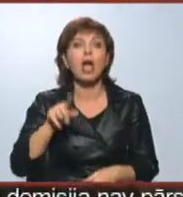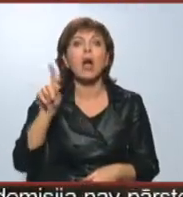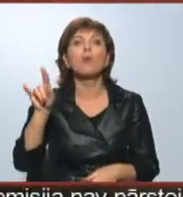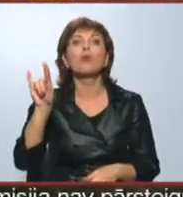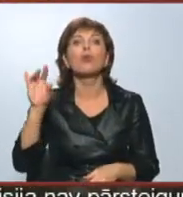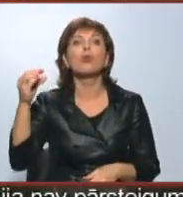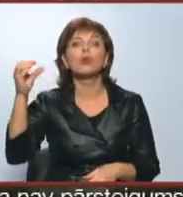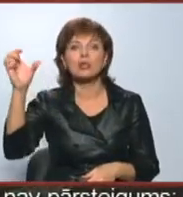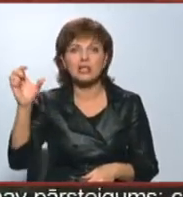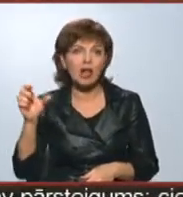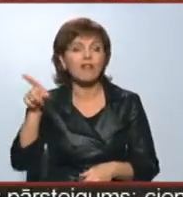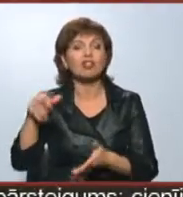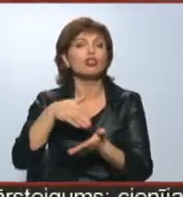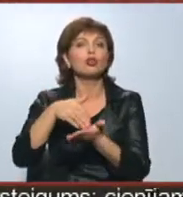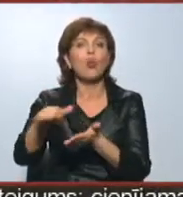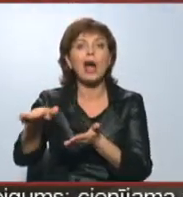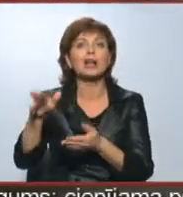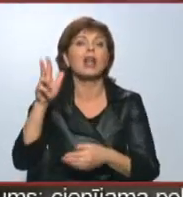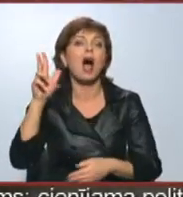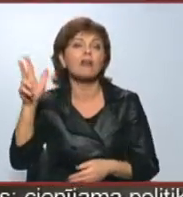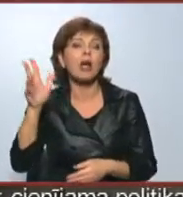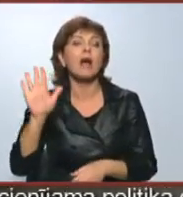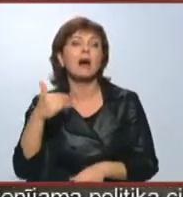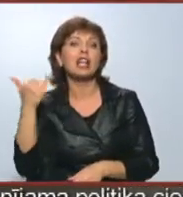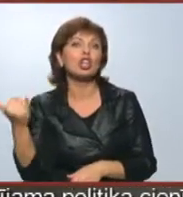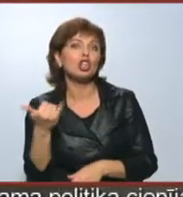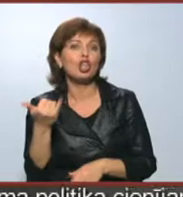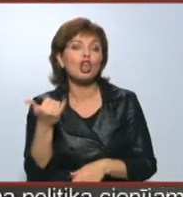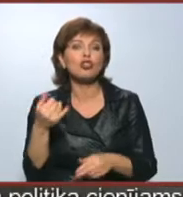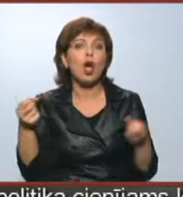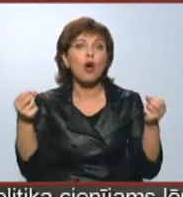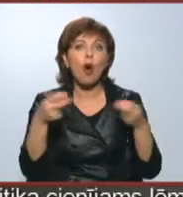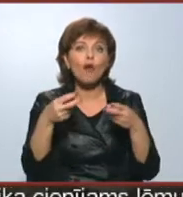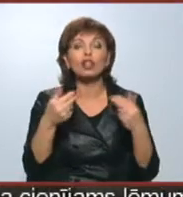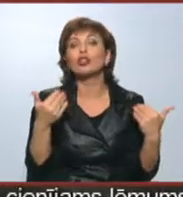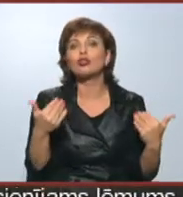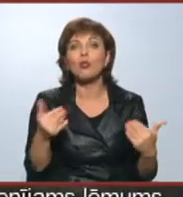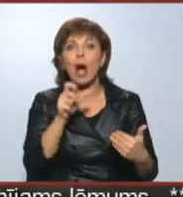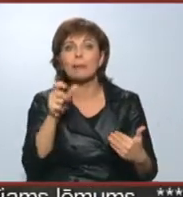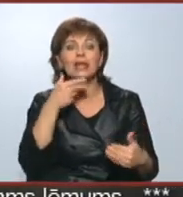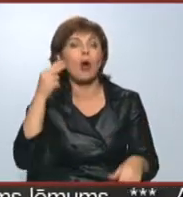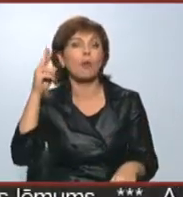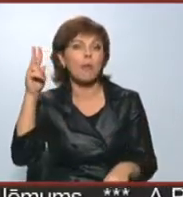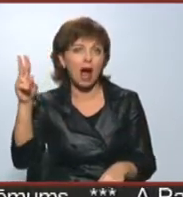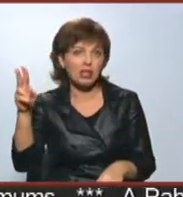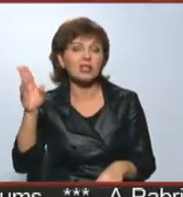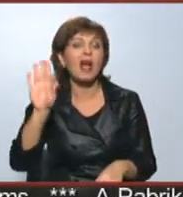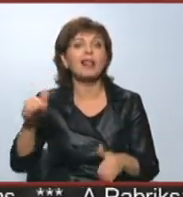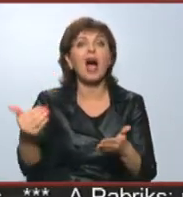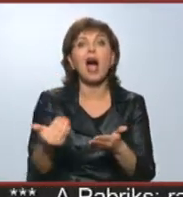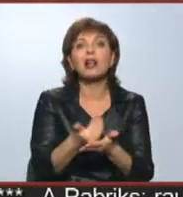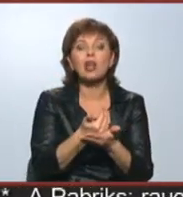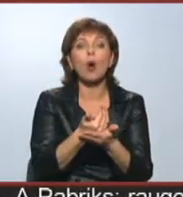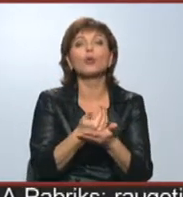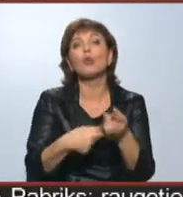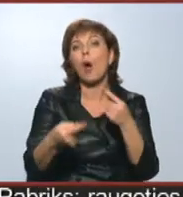citā situācijā viņš noraidītu apgalvojumus par interešu konfliktu, bet šobrīd ar viņu pārliecību neesot pietiekami, lai atjaunotu